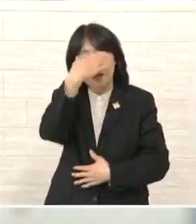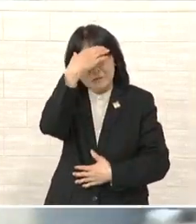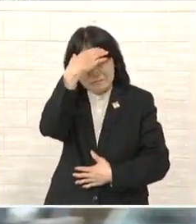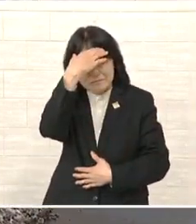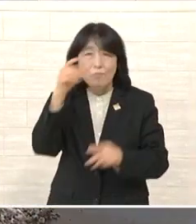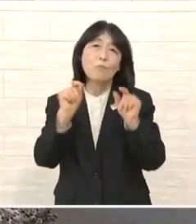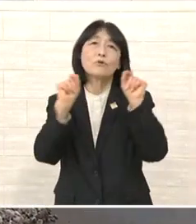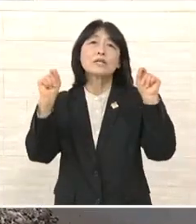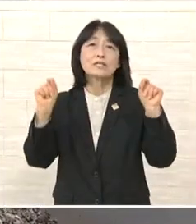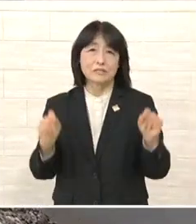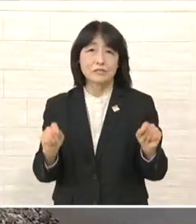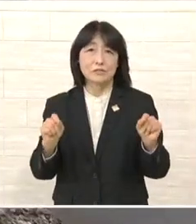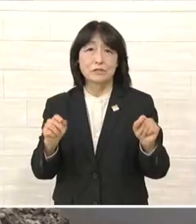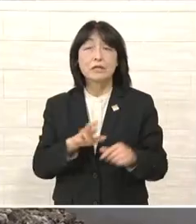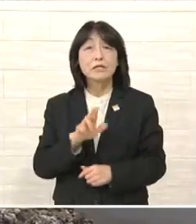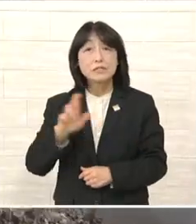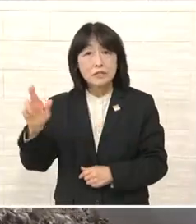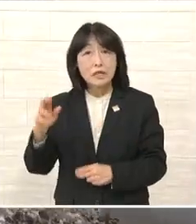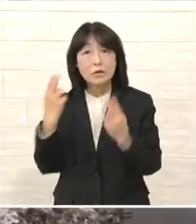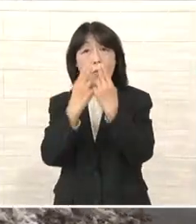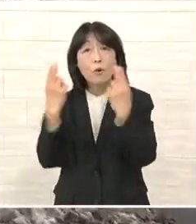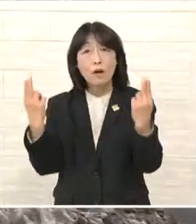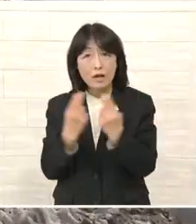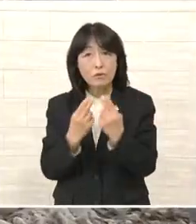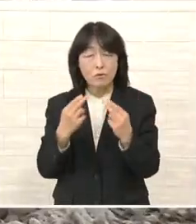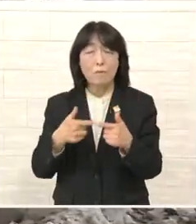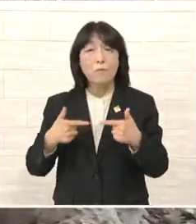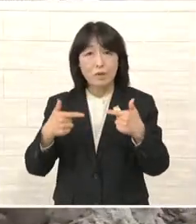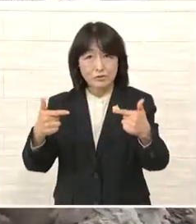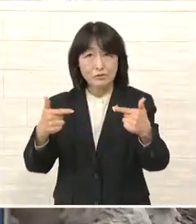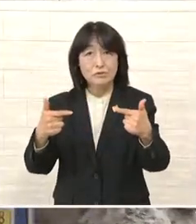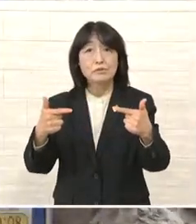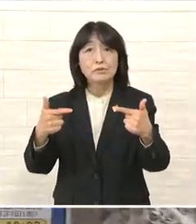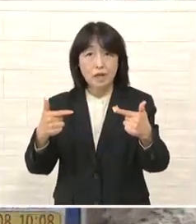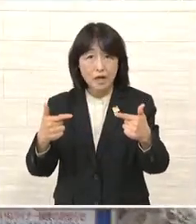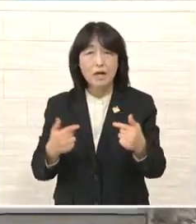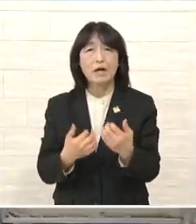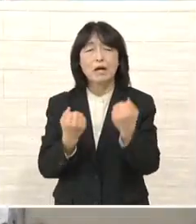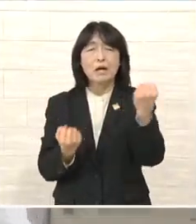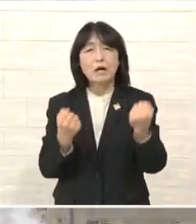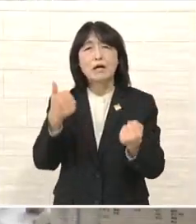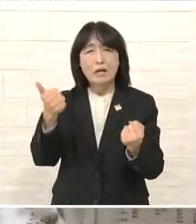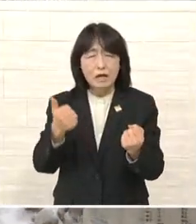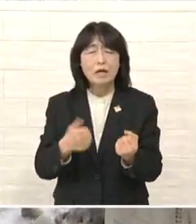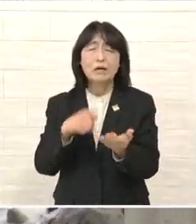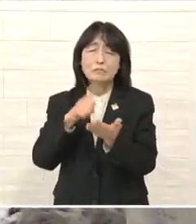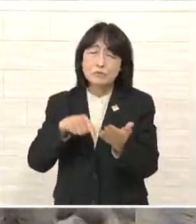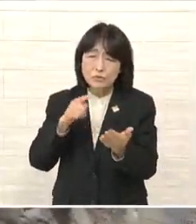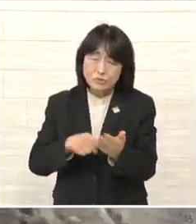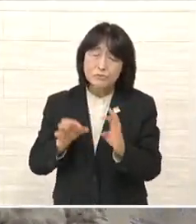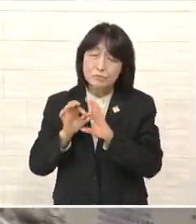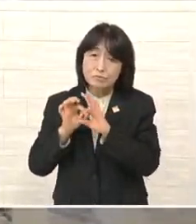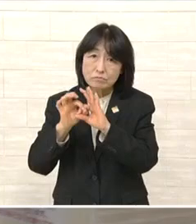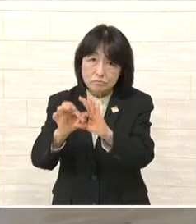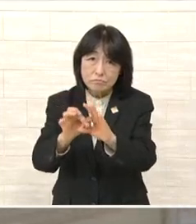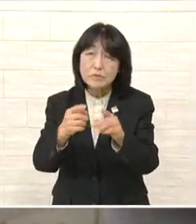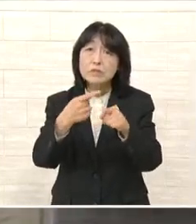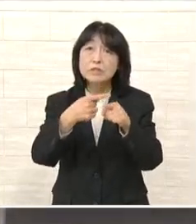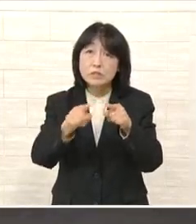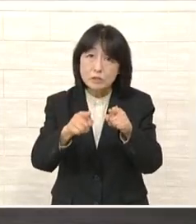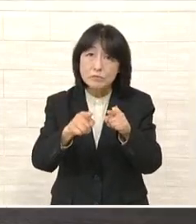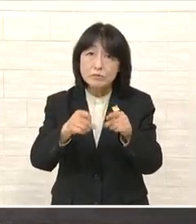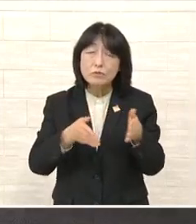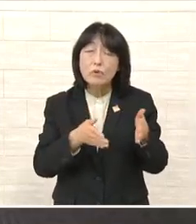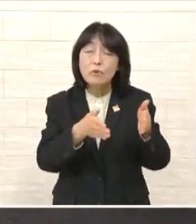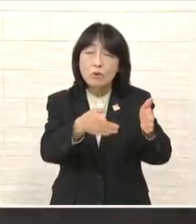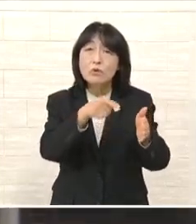。 JR 北海道バスでは慢性的な乗務員不足により一部路線の減便や